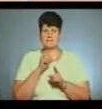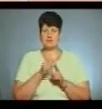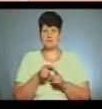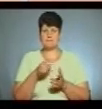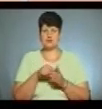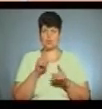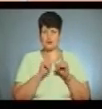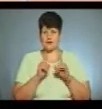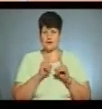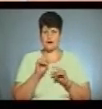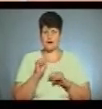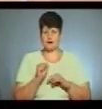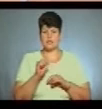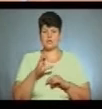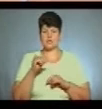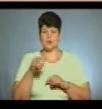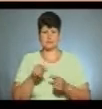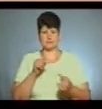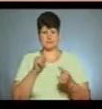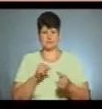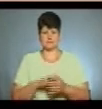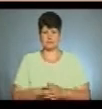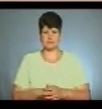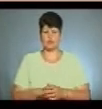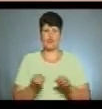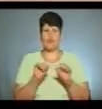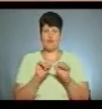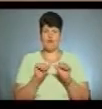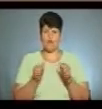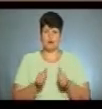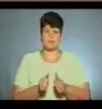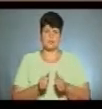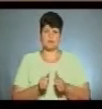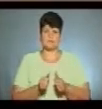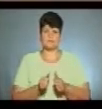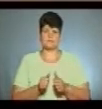Тернопільської міськради Аліна Сухарська заперечила. Оформлення